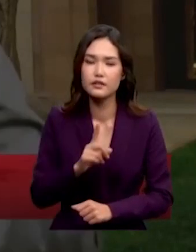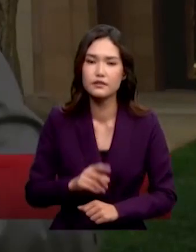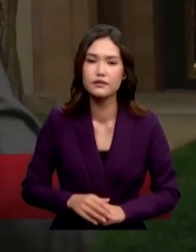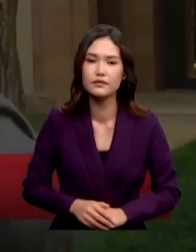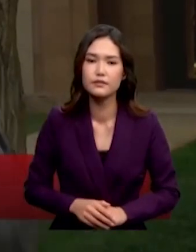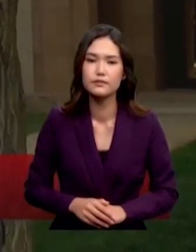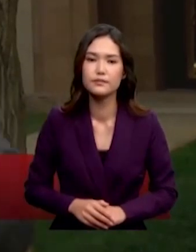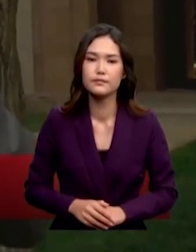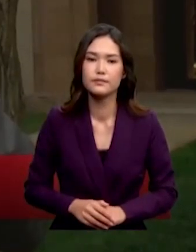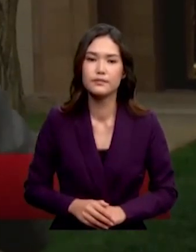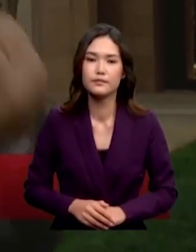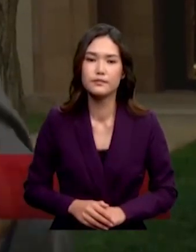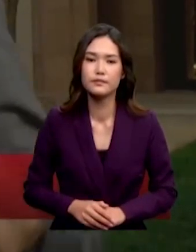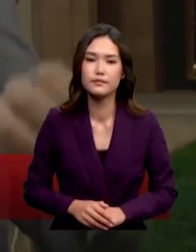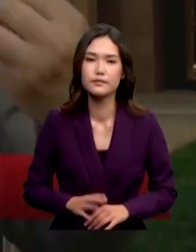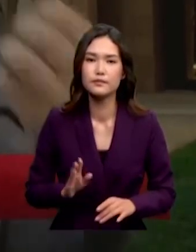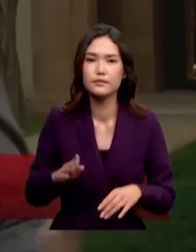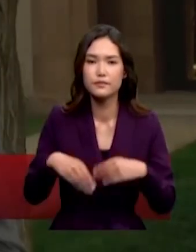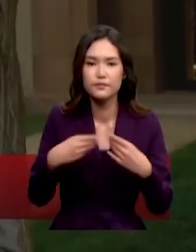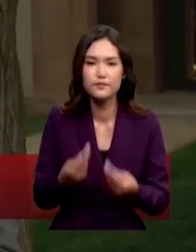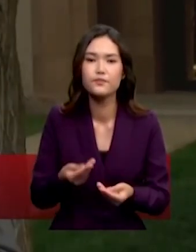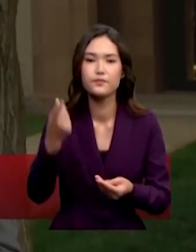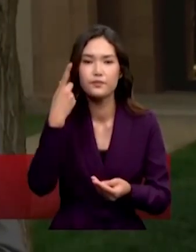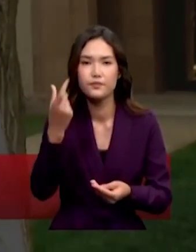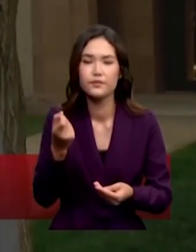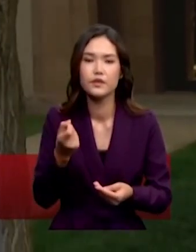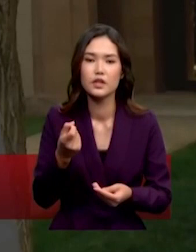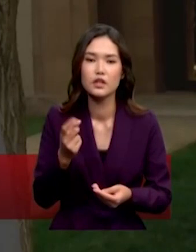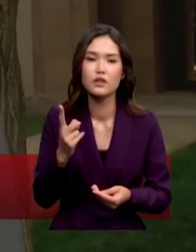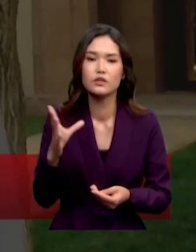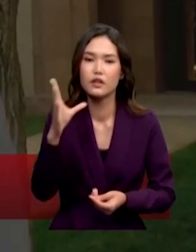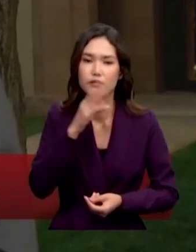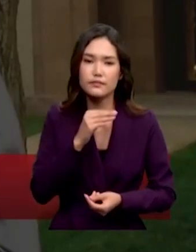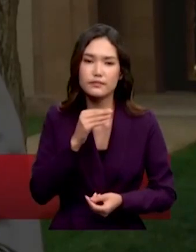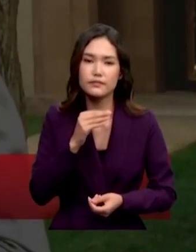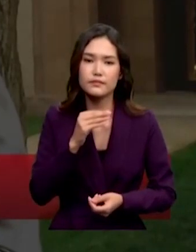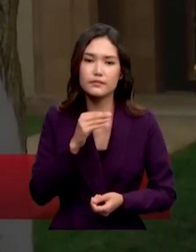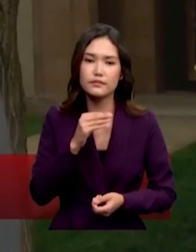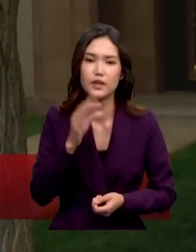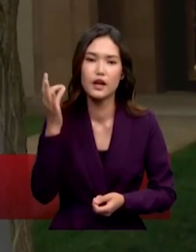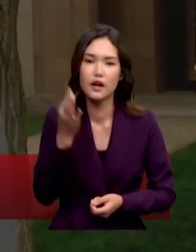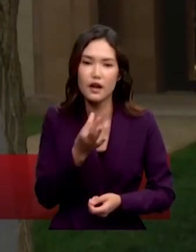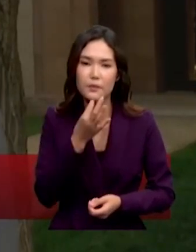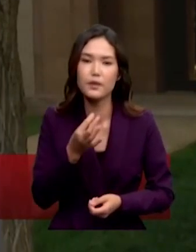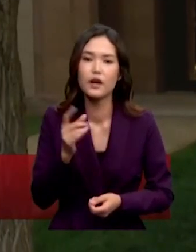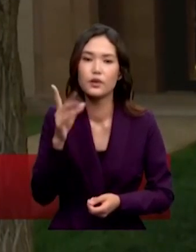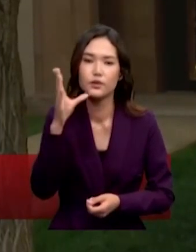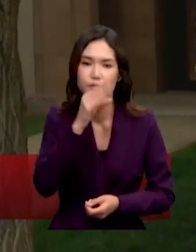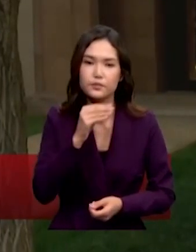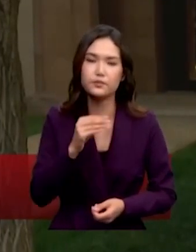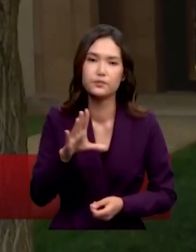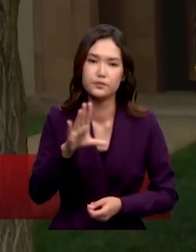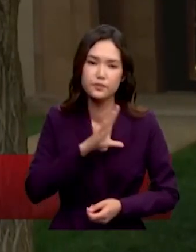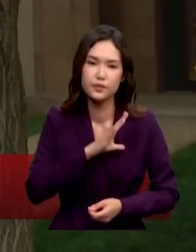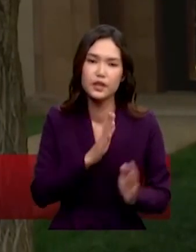мы давали рекомендации МЦРИАПу о том, что операторы не смогли бы в одностороннем